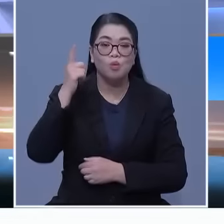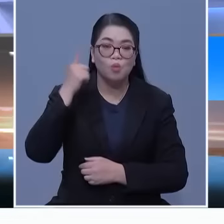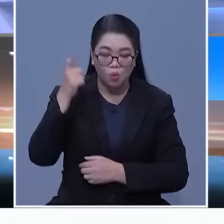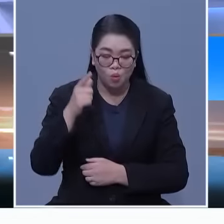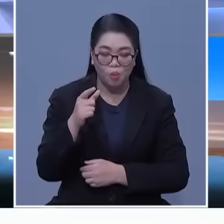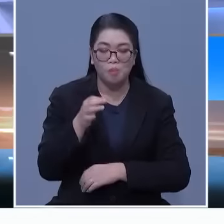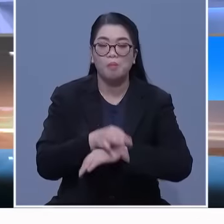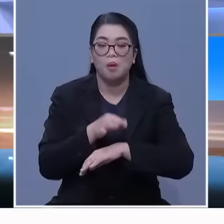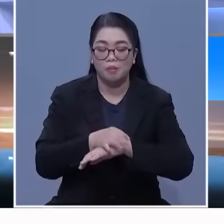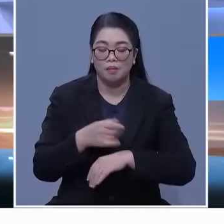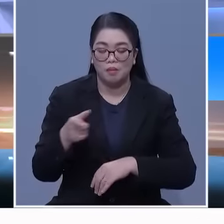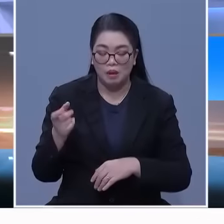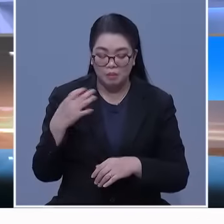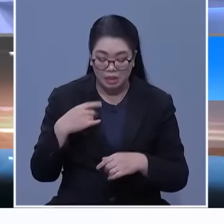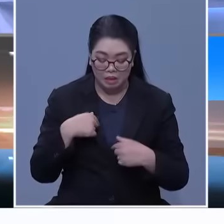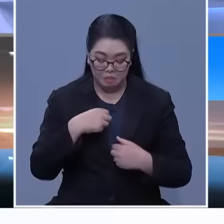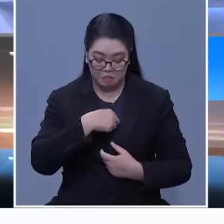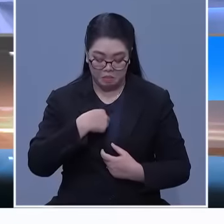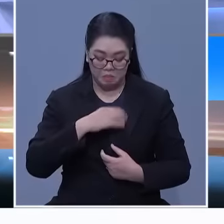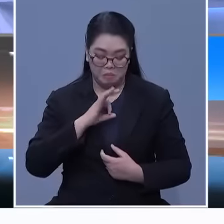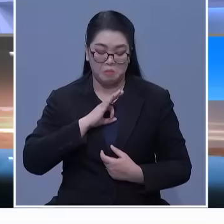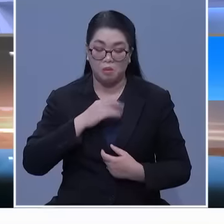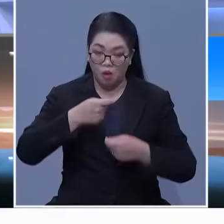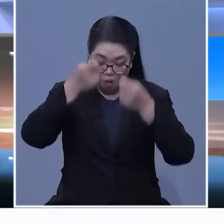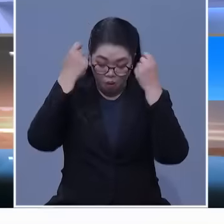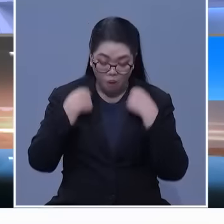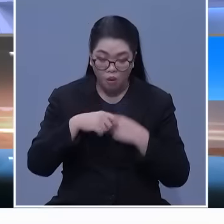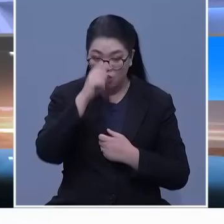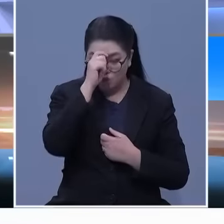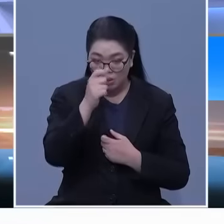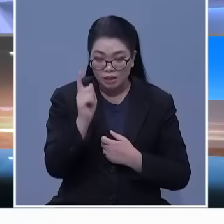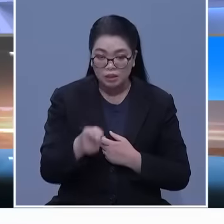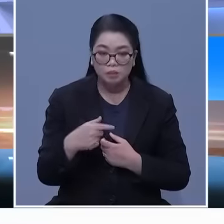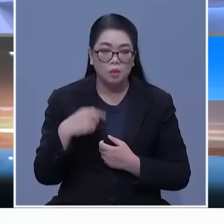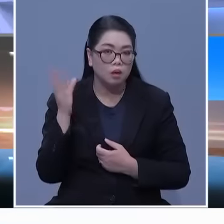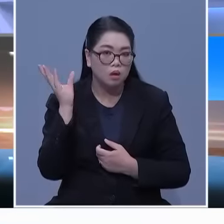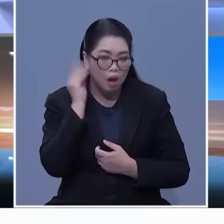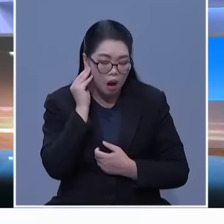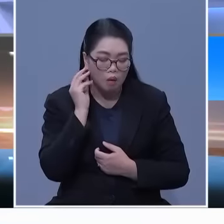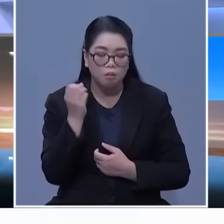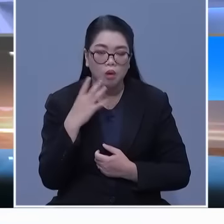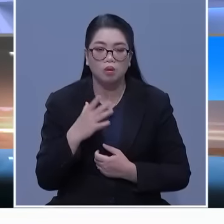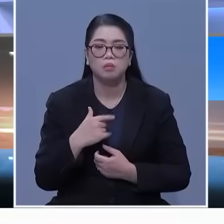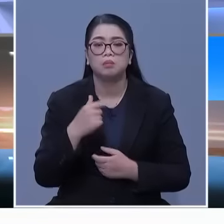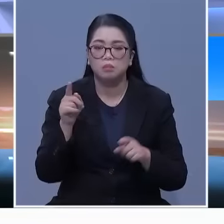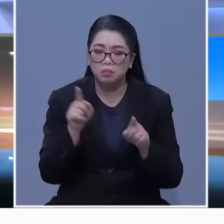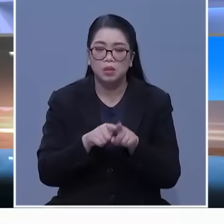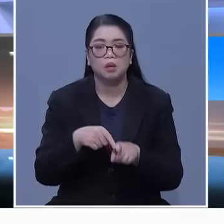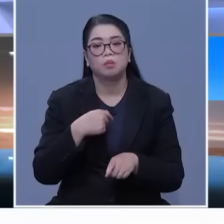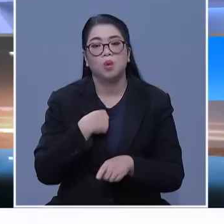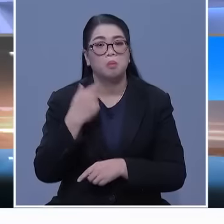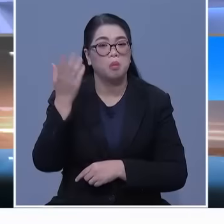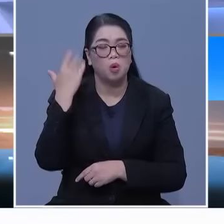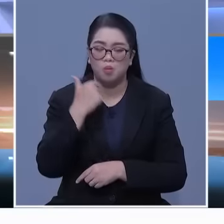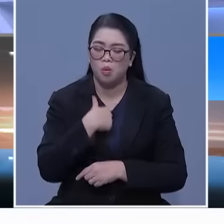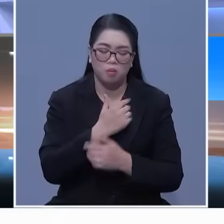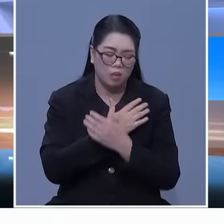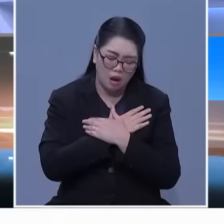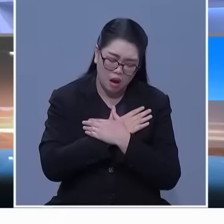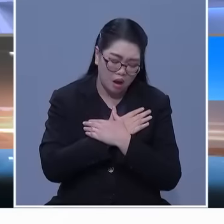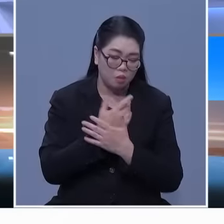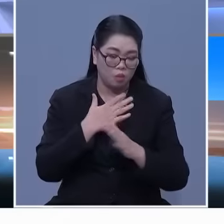ะ เหมือนเป็นแค่หมากเป็นแค่เบี้ย ซึ่งพอคุณศิระเนี่ยพอได้ยินข่าวนี้คุณศิระบอกว่าเหมือนผมเลยตอนที่ผมเนี่ยถู